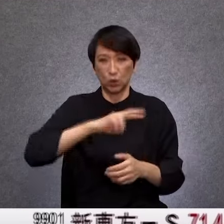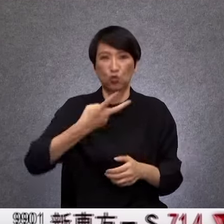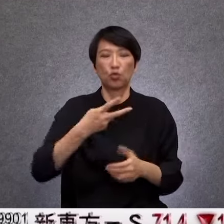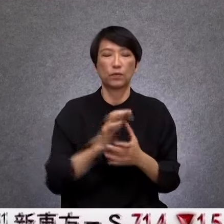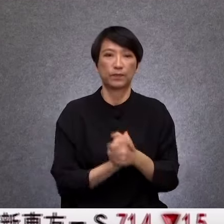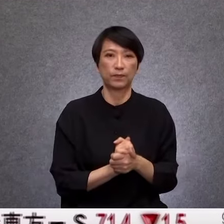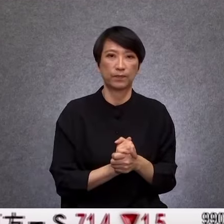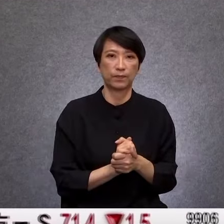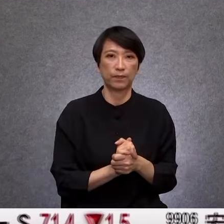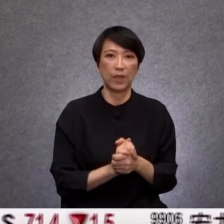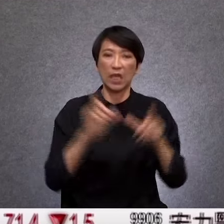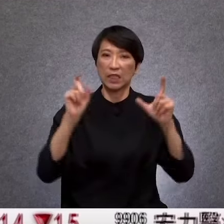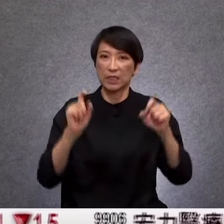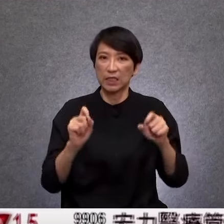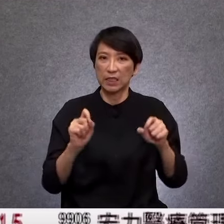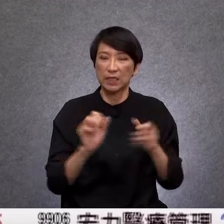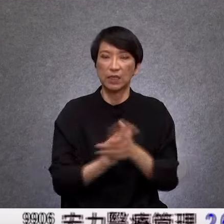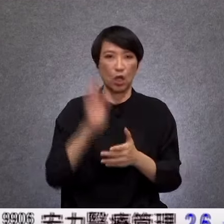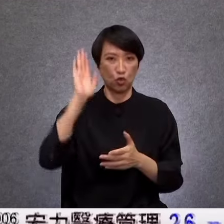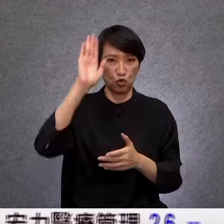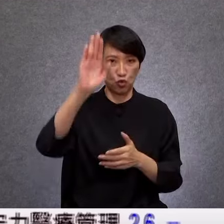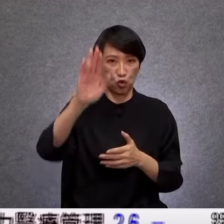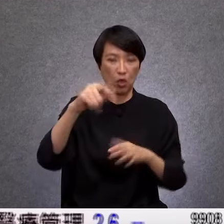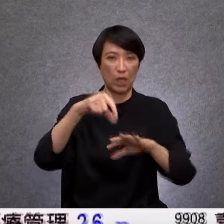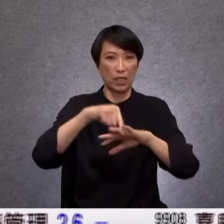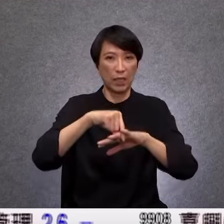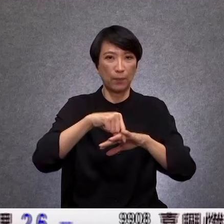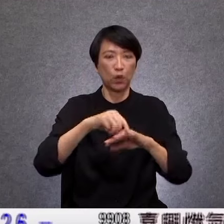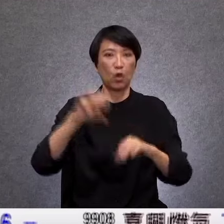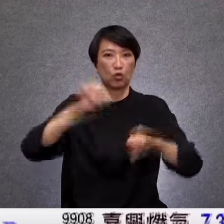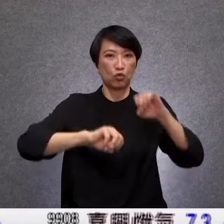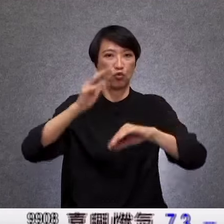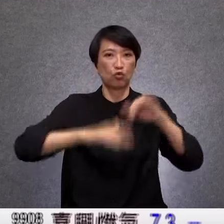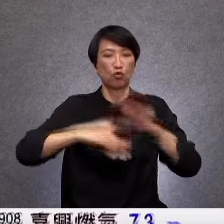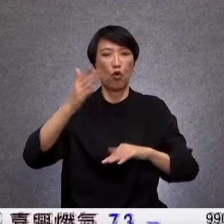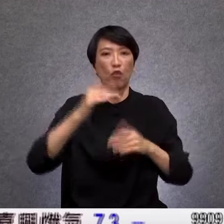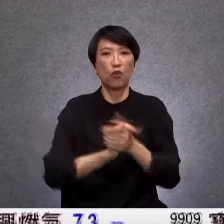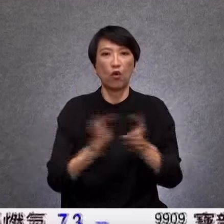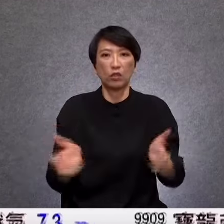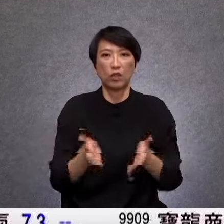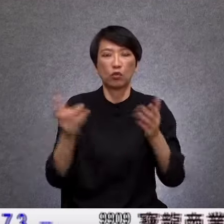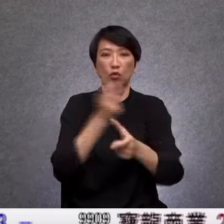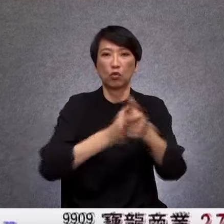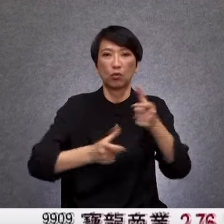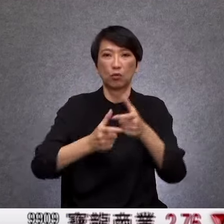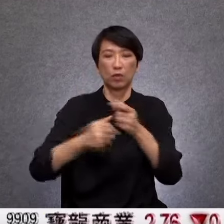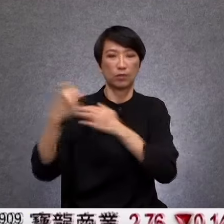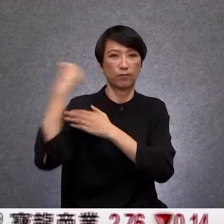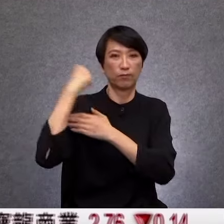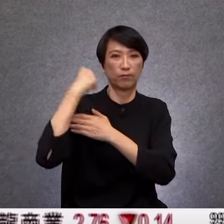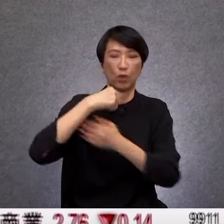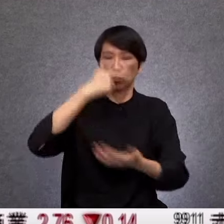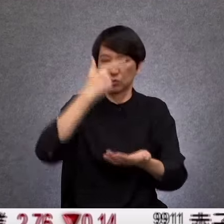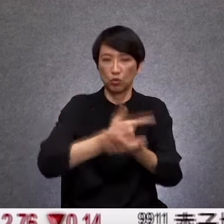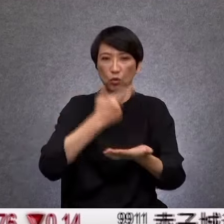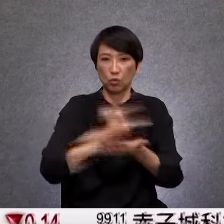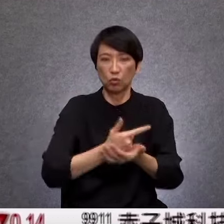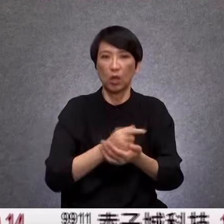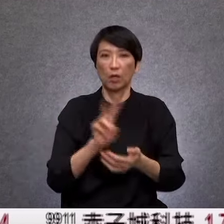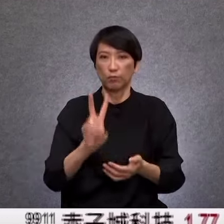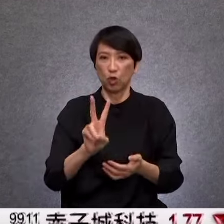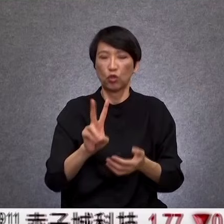質量嗰方面咧要有一個轉換。可以咁講咧，喺未來金融同埋創科就係推動我哋